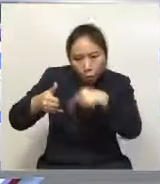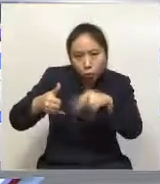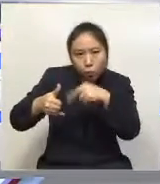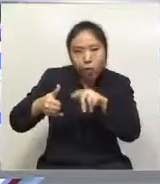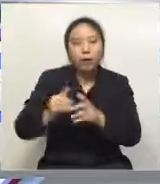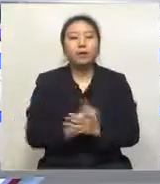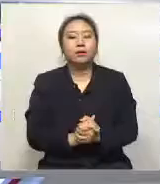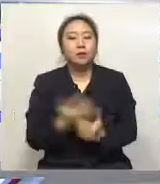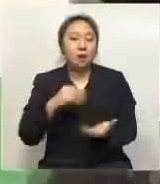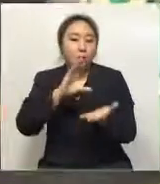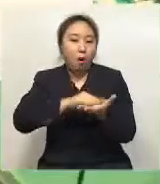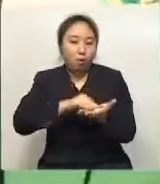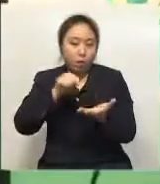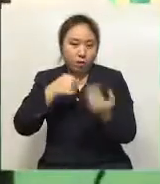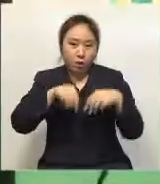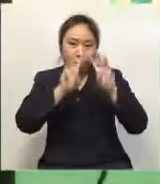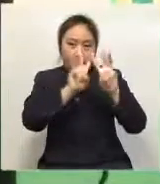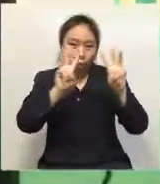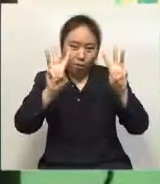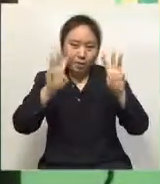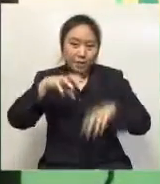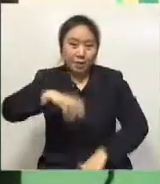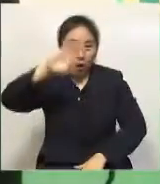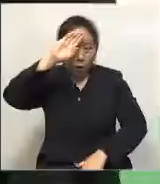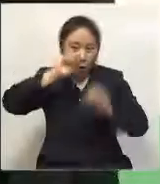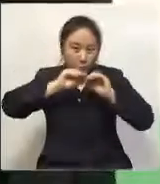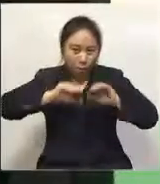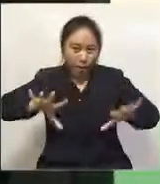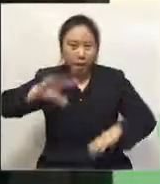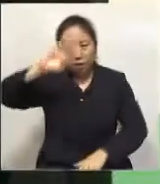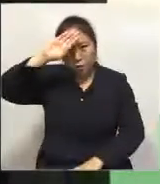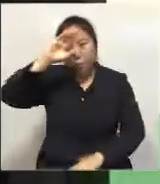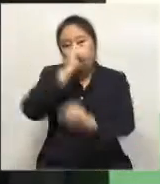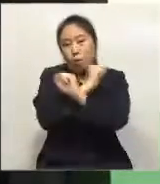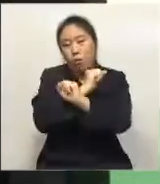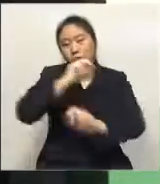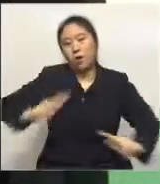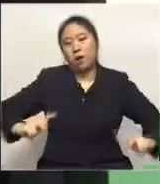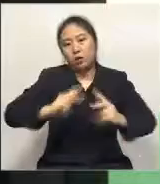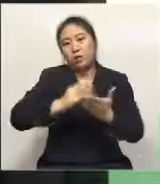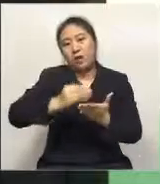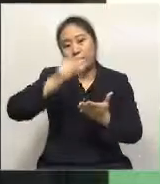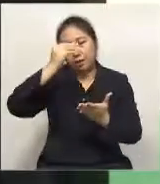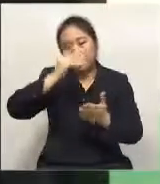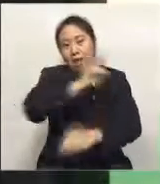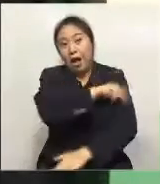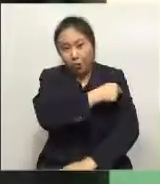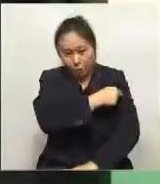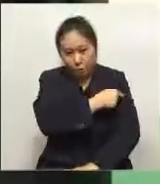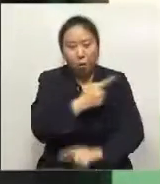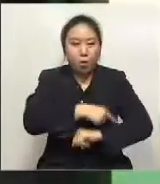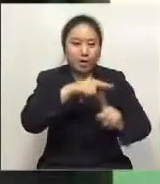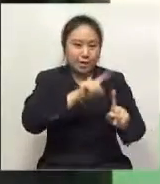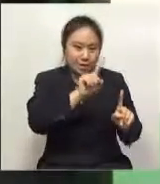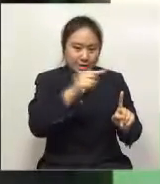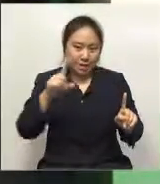โดยข้อมูลกำจัดโรคหัดของเว็บไซต์สำนักระบาดวิทยากรมควบคุมโรคกระทรวงสาธารณสุขเนี่ยระบุว่า 1-29 กันย